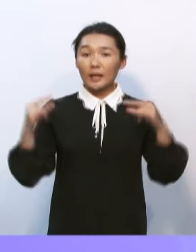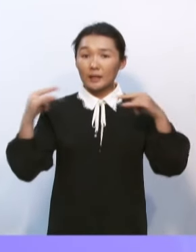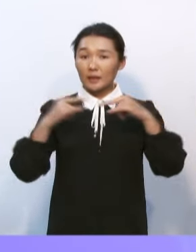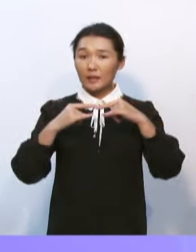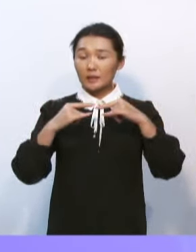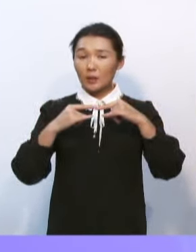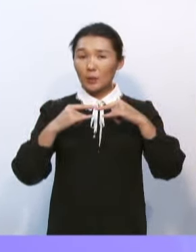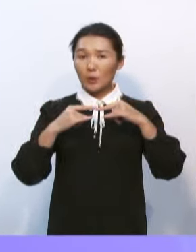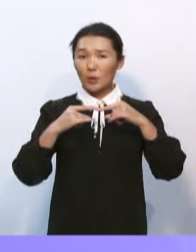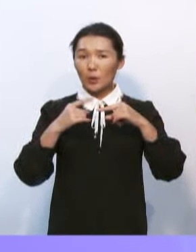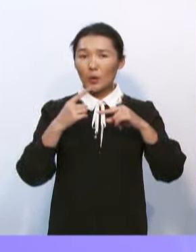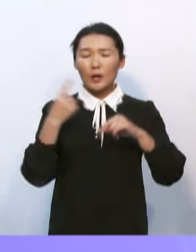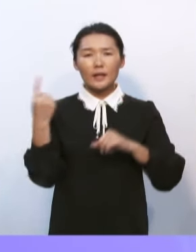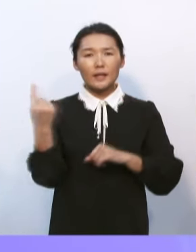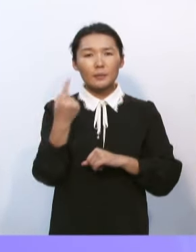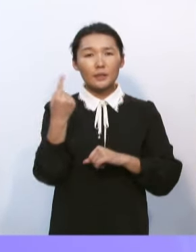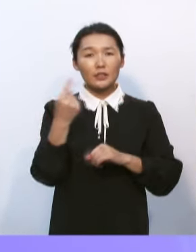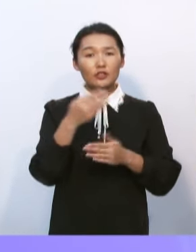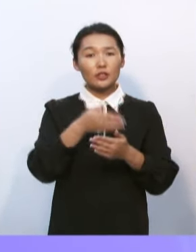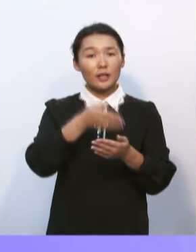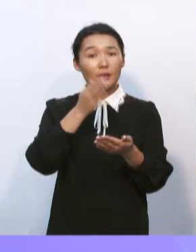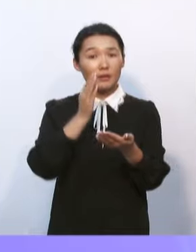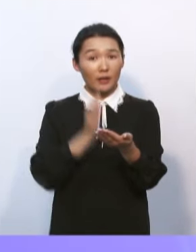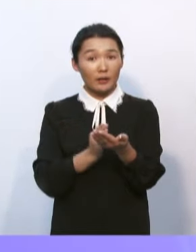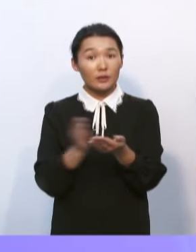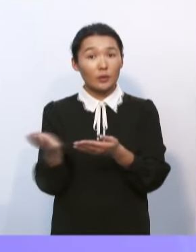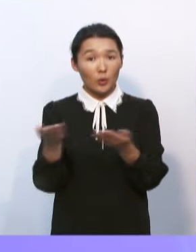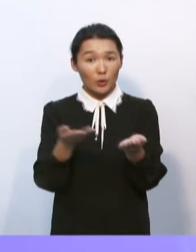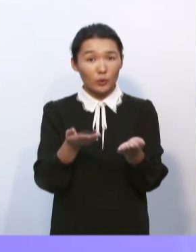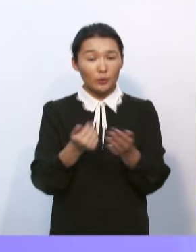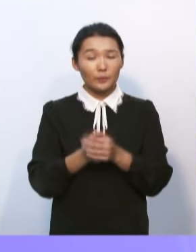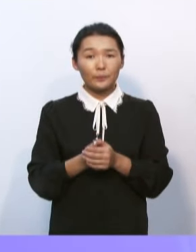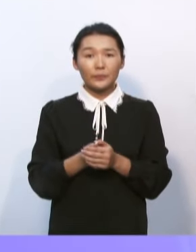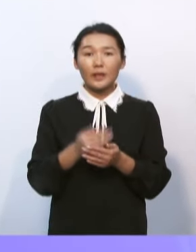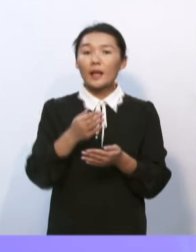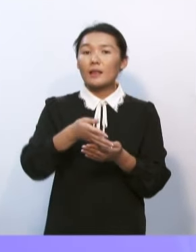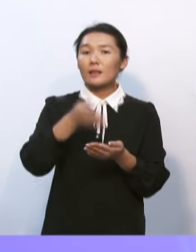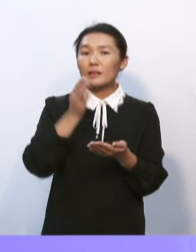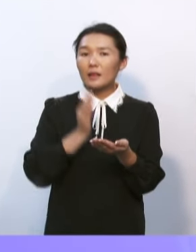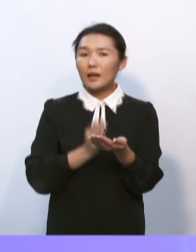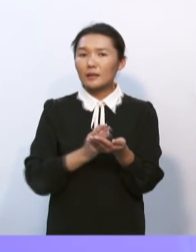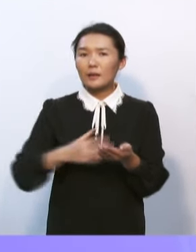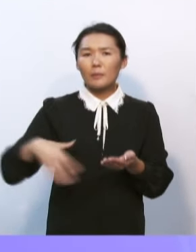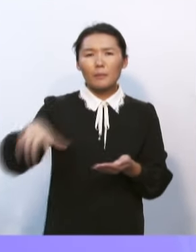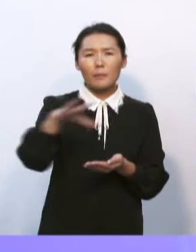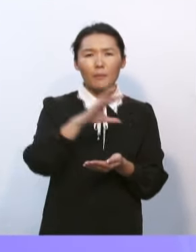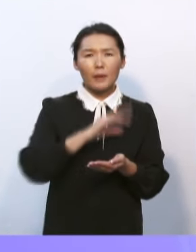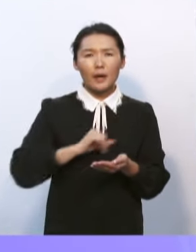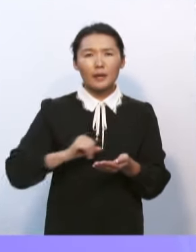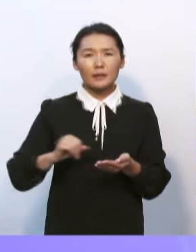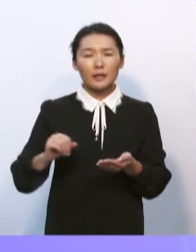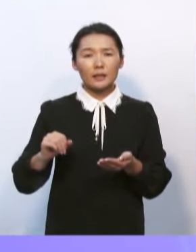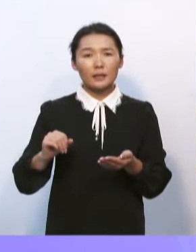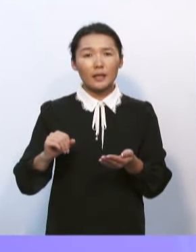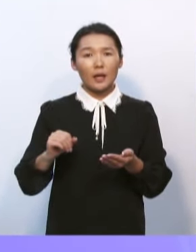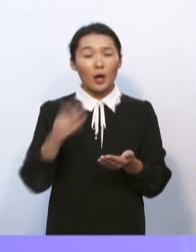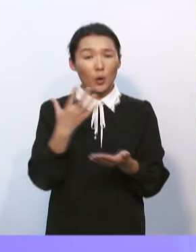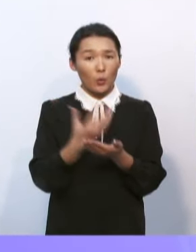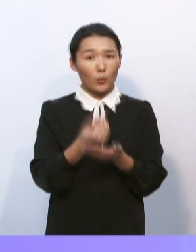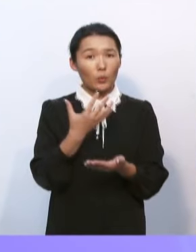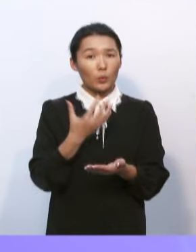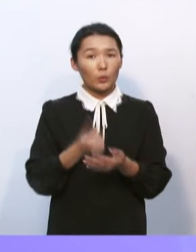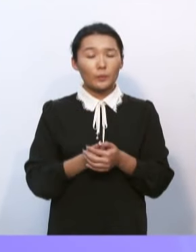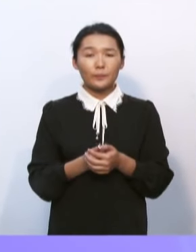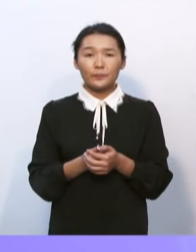Дастарконго эң биринчи нанды коёт. Нан баарынан улук. Мына